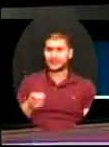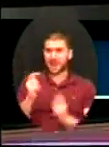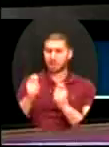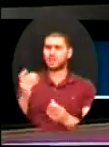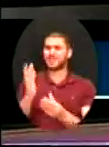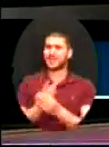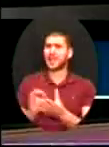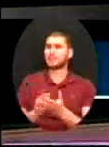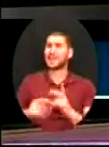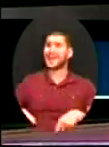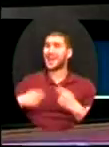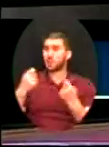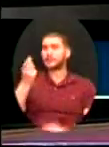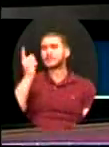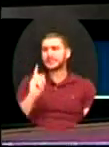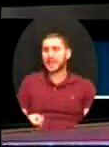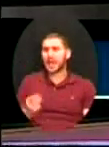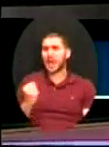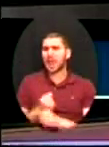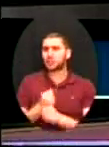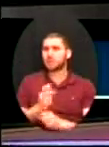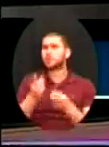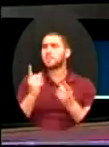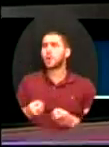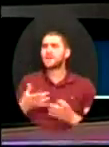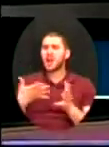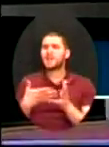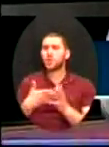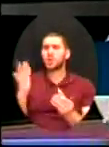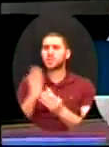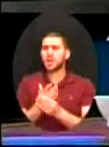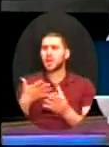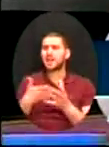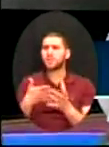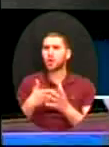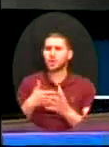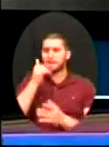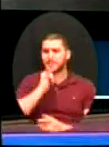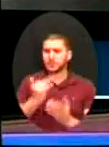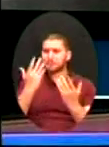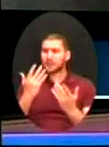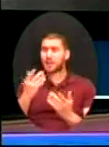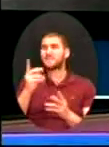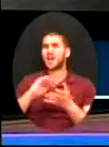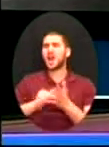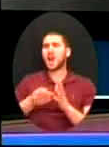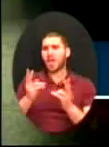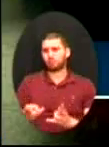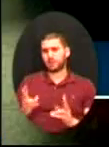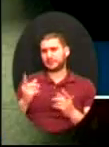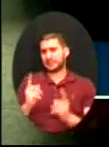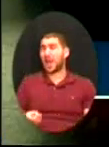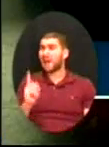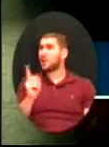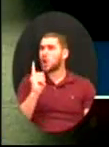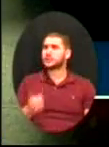תיק למשרד החינוך, משרד החינוך צריך פשוט לעשות את מה שהוא מחויב, לבדוק את התיק, לבדוק את המסעות מתי הם יוצאים, ולאשר כשצריך.